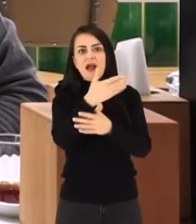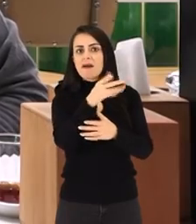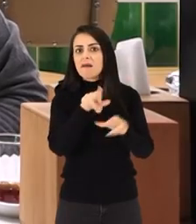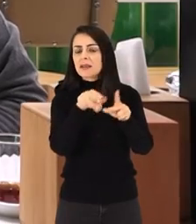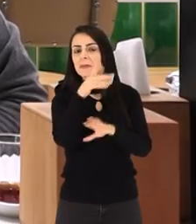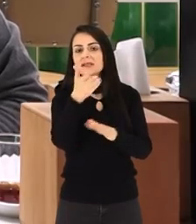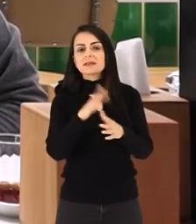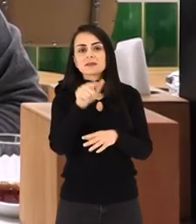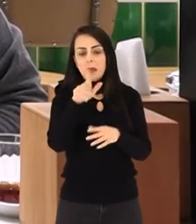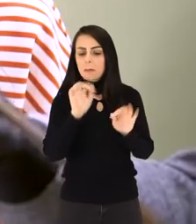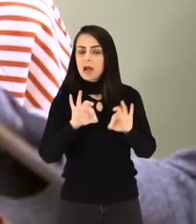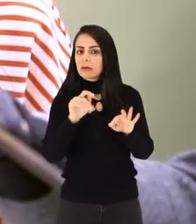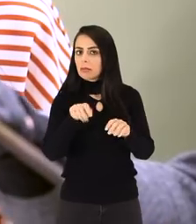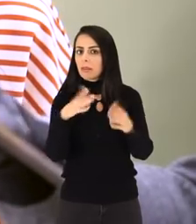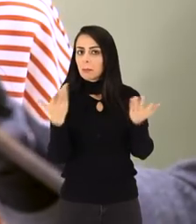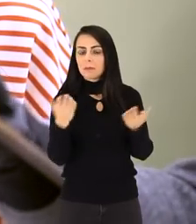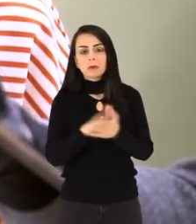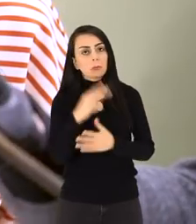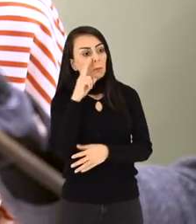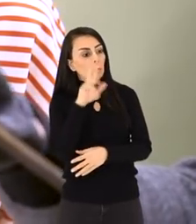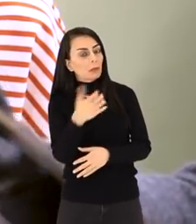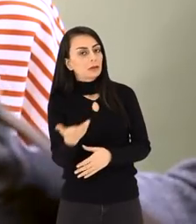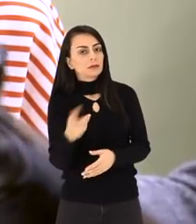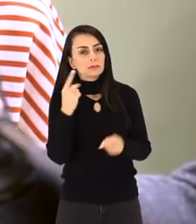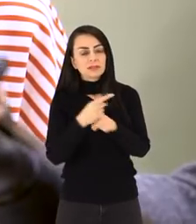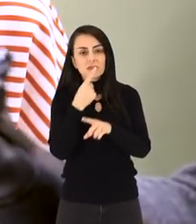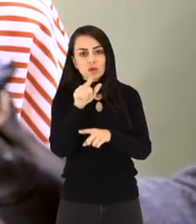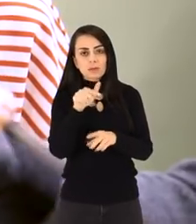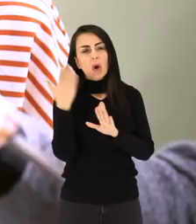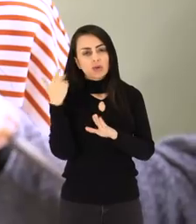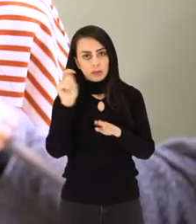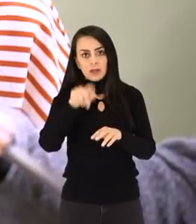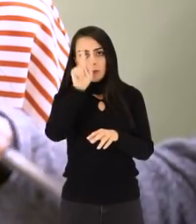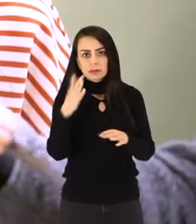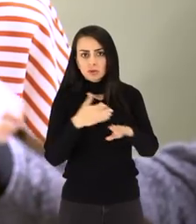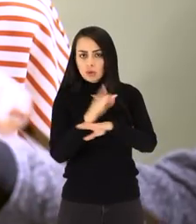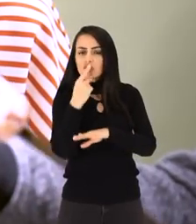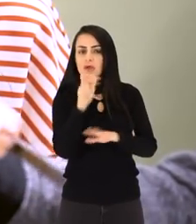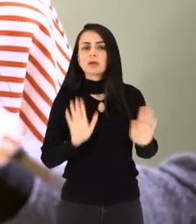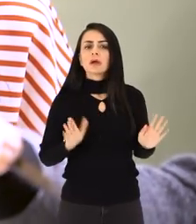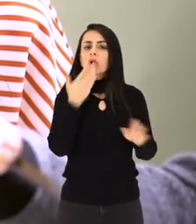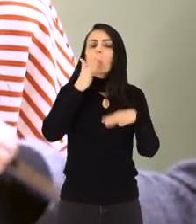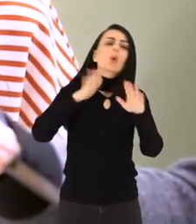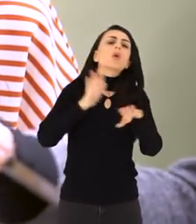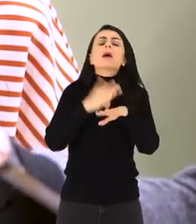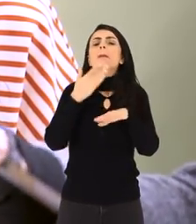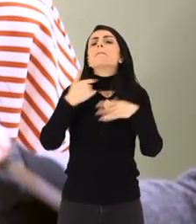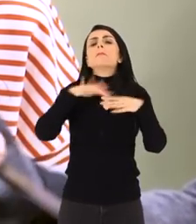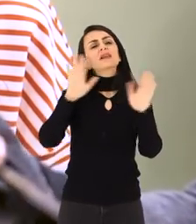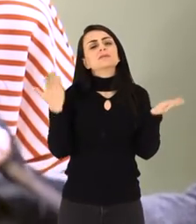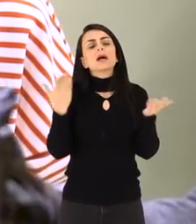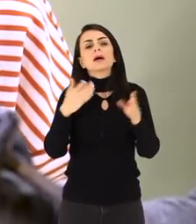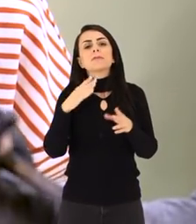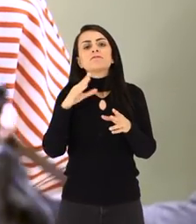Şöyle. Evet. Sen zaten başladın ha. Evet. Bir şey söyleyeceğim. Daha önce yaptın mı bunu, doğru söyle. Yok yapmadım. Ama şey yani